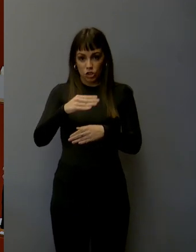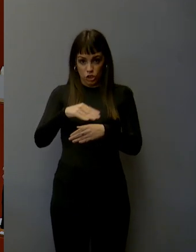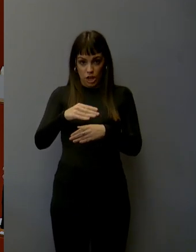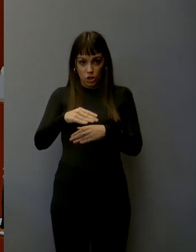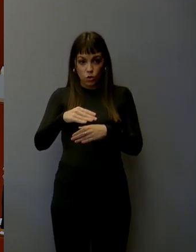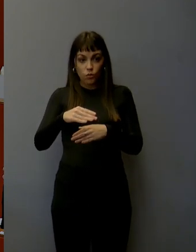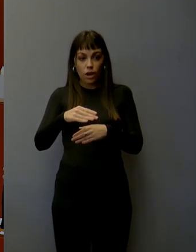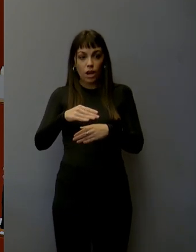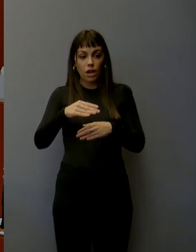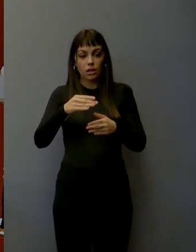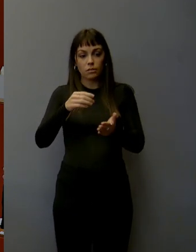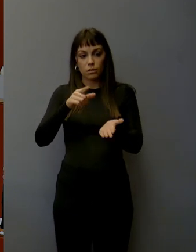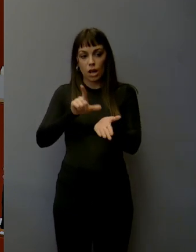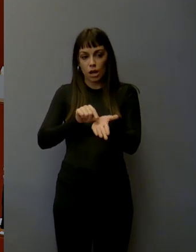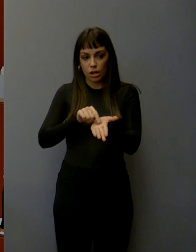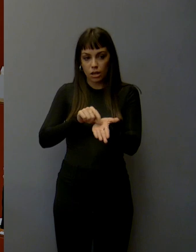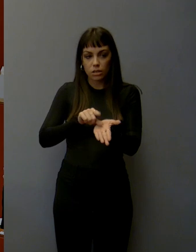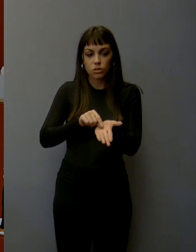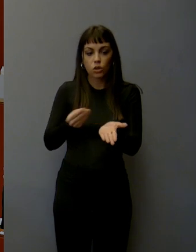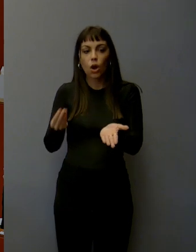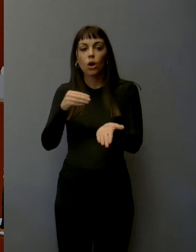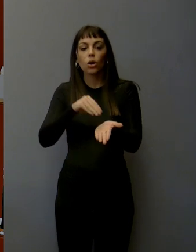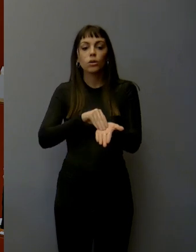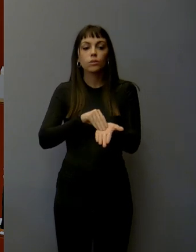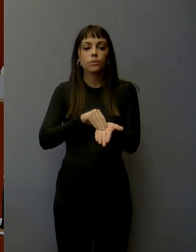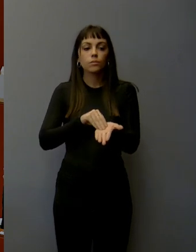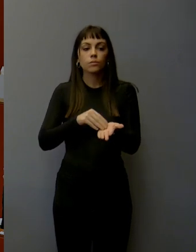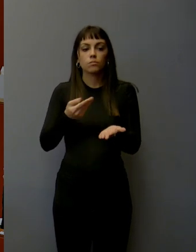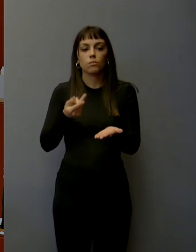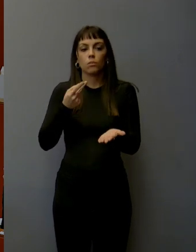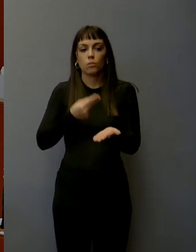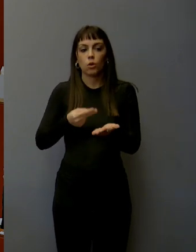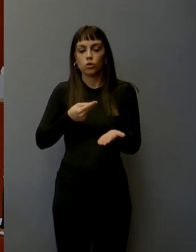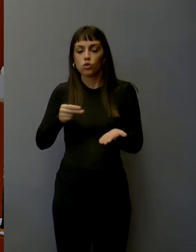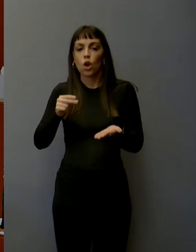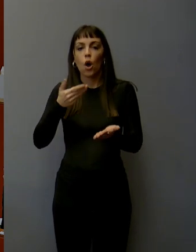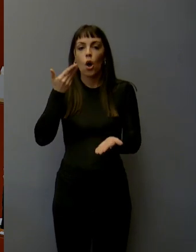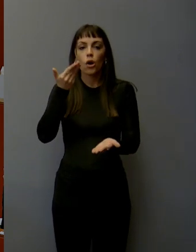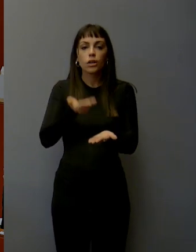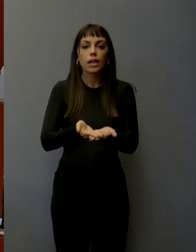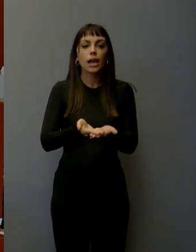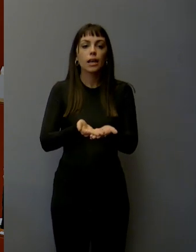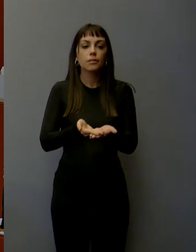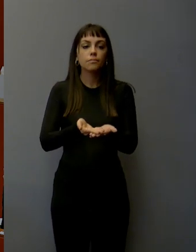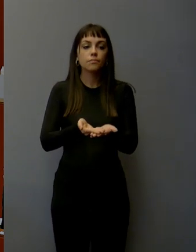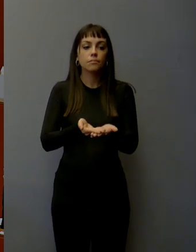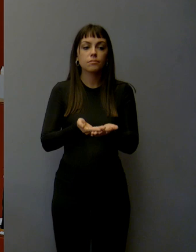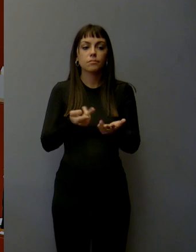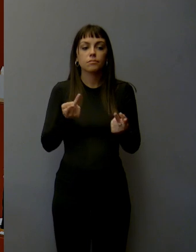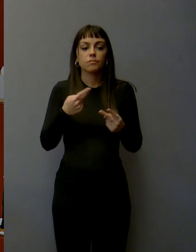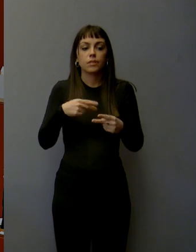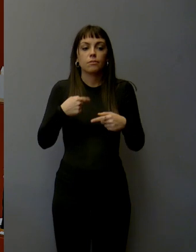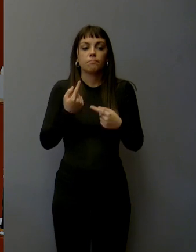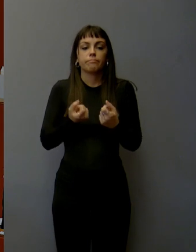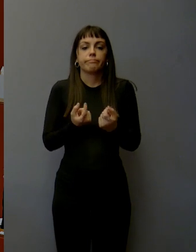4-11 e 22 abbiamo presentato una mozione poi per ovvi motivi purtroppo visto anche tutto quello che si è evoluto diciamo